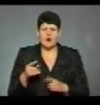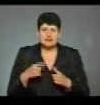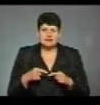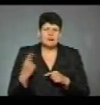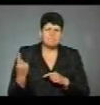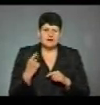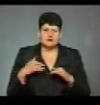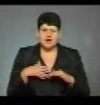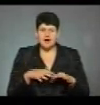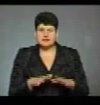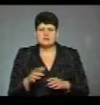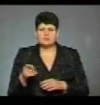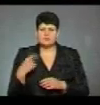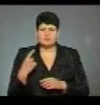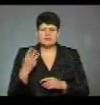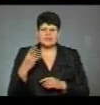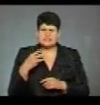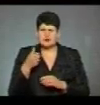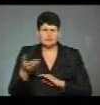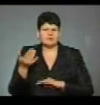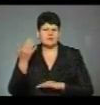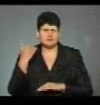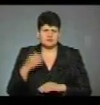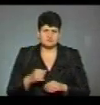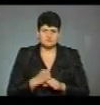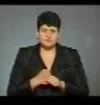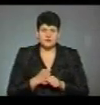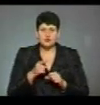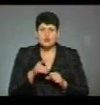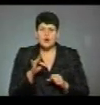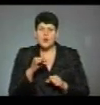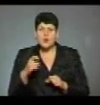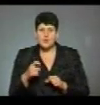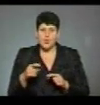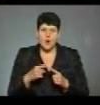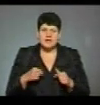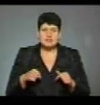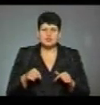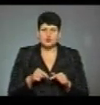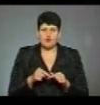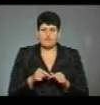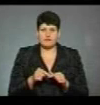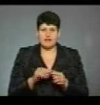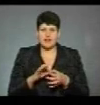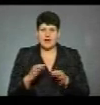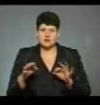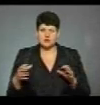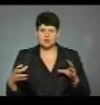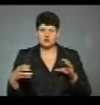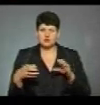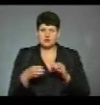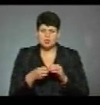«Ланцюг єднання» на Тернопільщині 30 років тому. Рух тоді організовував. Ланцюг злоки від